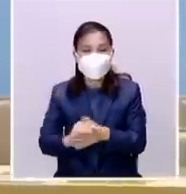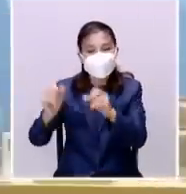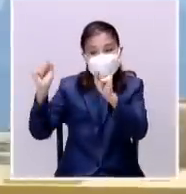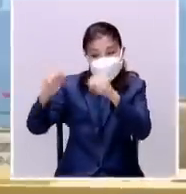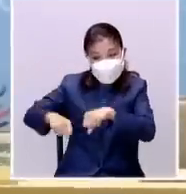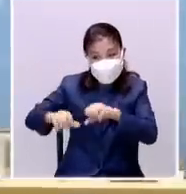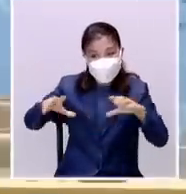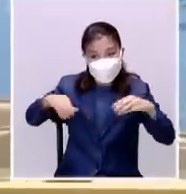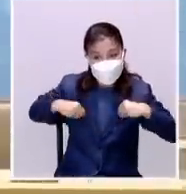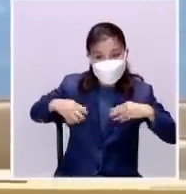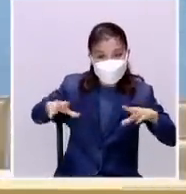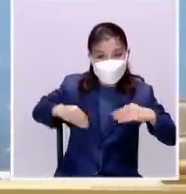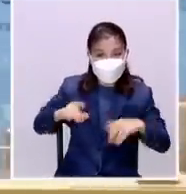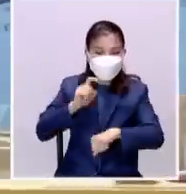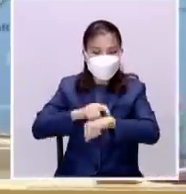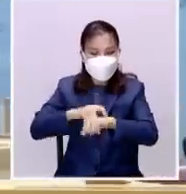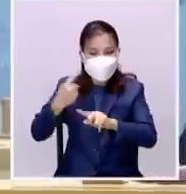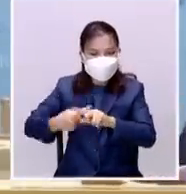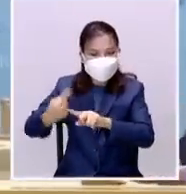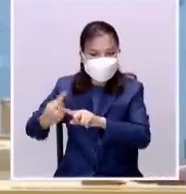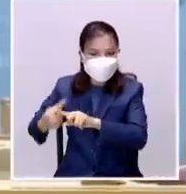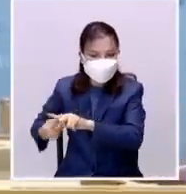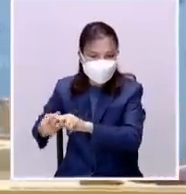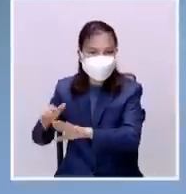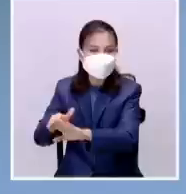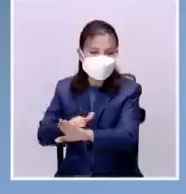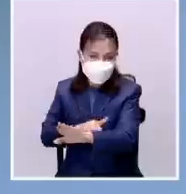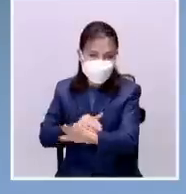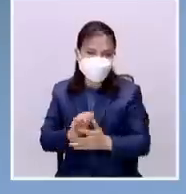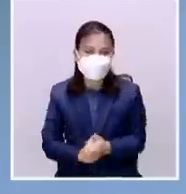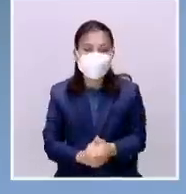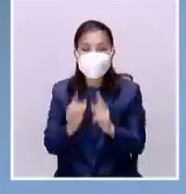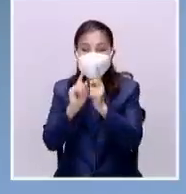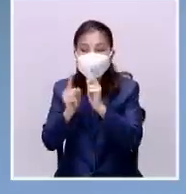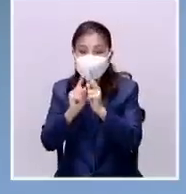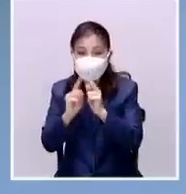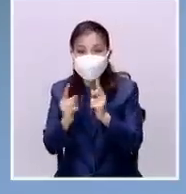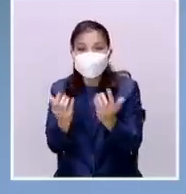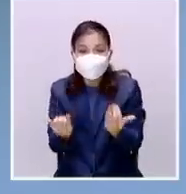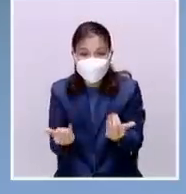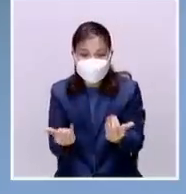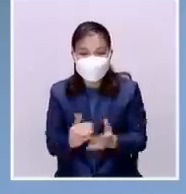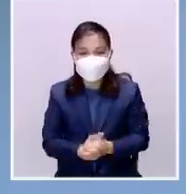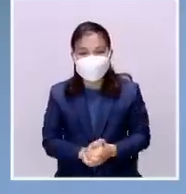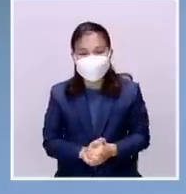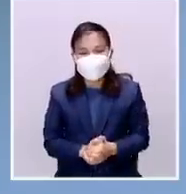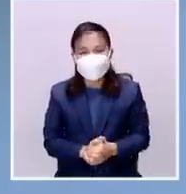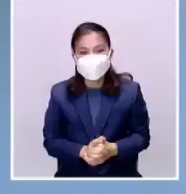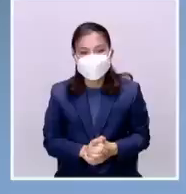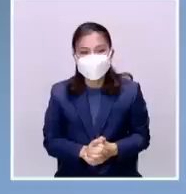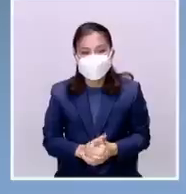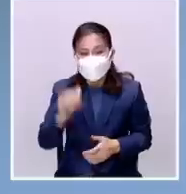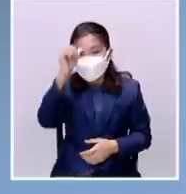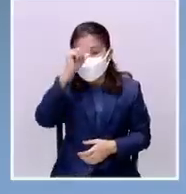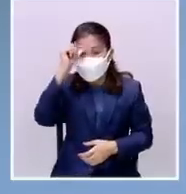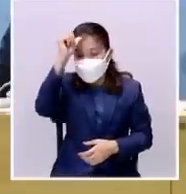นชอบร่วมกันซึ่งอาจจะใช้เวลาหลายเดือนค่ะทีนี้การเจรจาในรอบนี้นะคะสิ่งที่อินเดีย